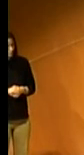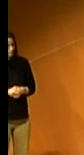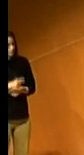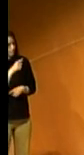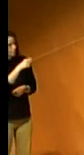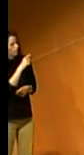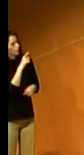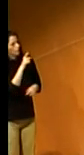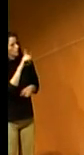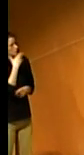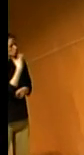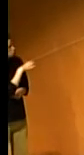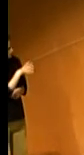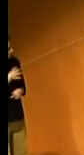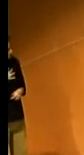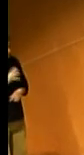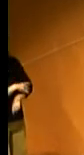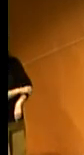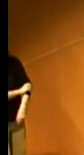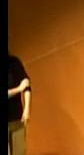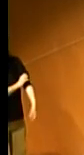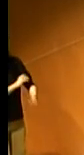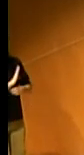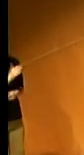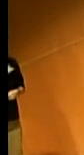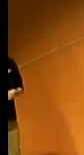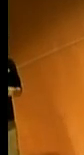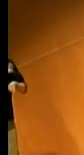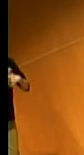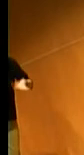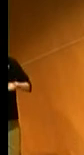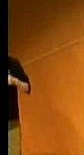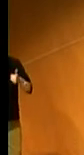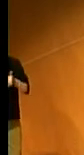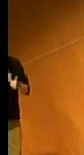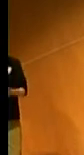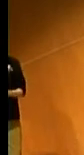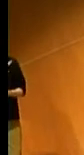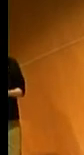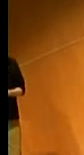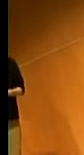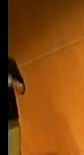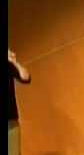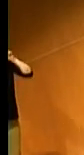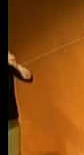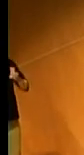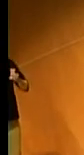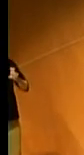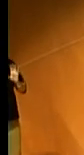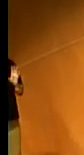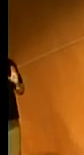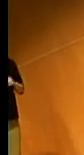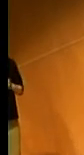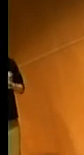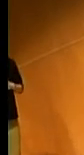Bonjour madame. En fait, j'ai moi-même eu une AVS car je suis malvoyant. J'ai pas eu la chance